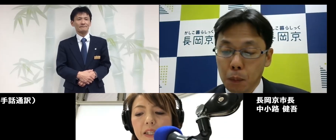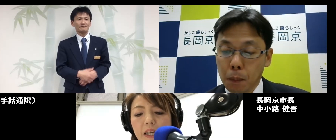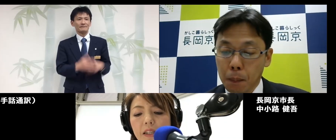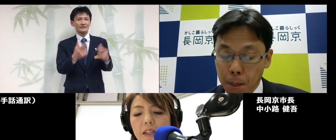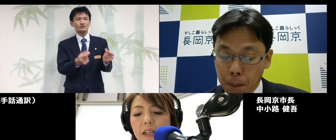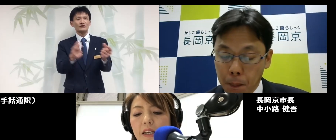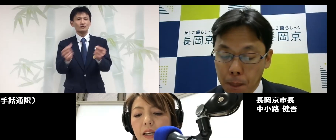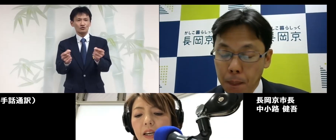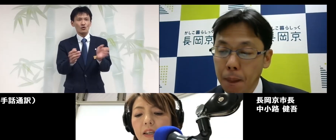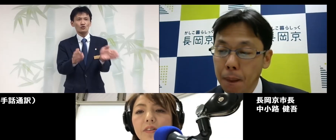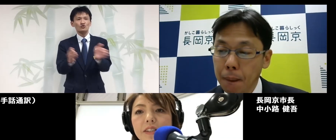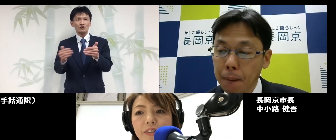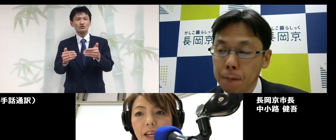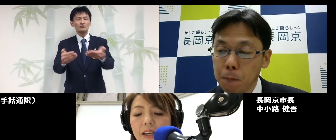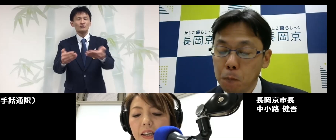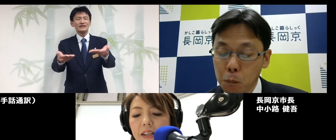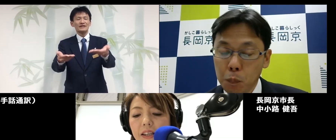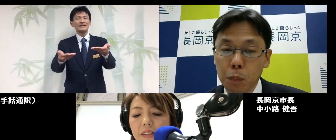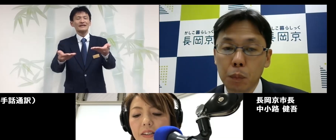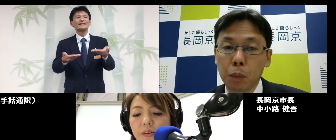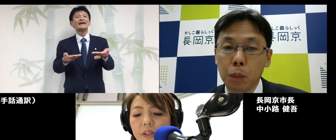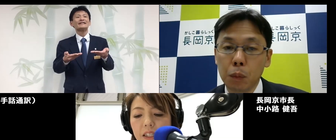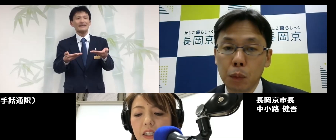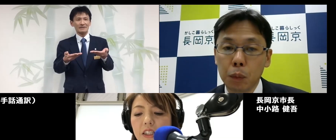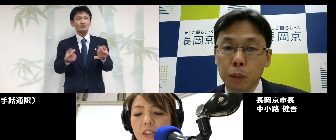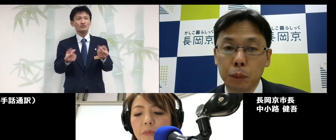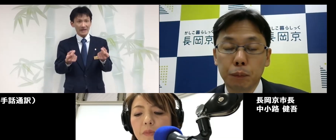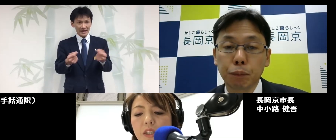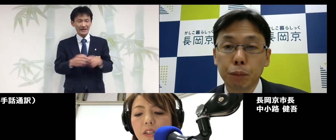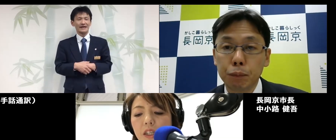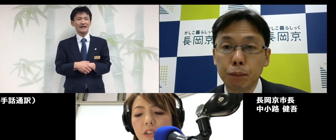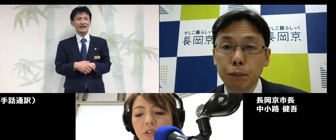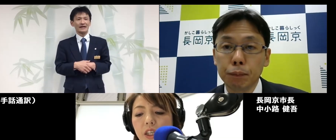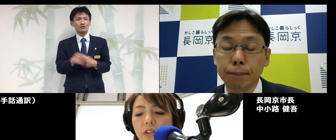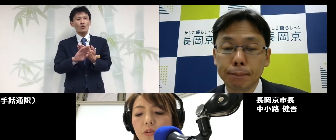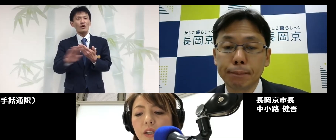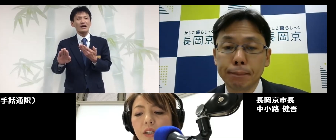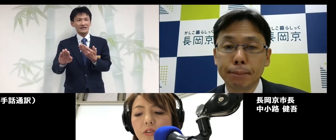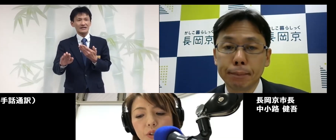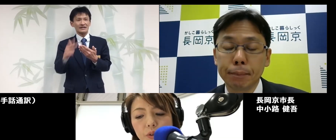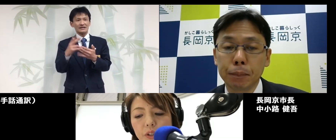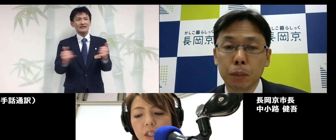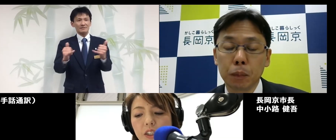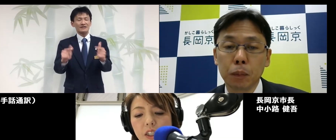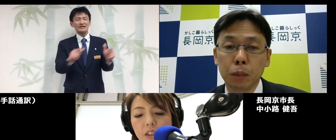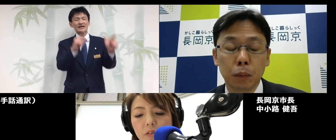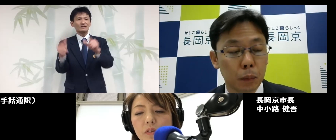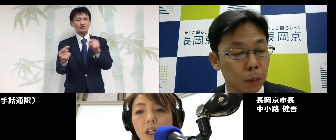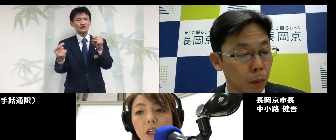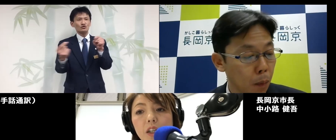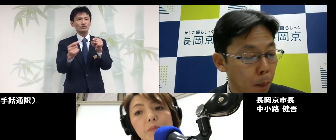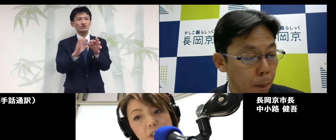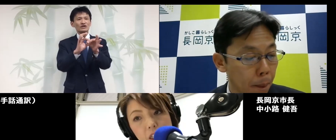めていただいているようですよね。その他に市民生活に直結するような支援策